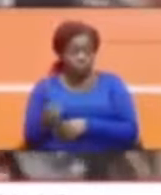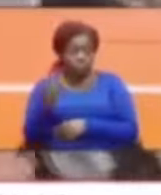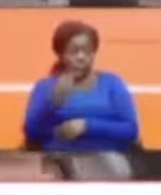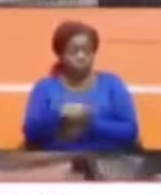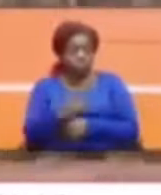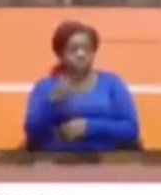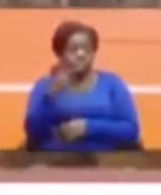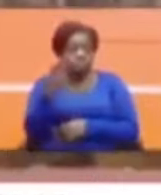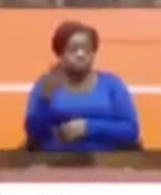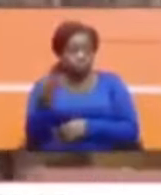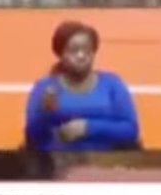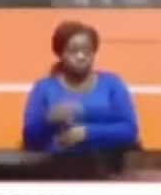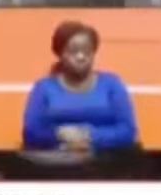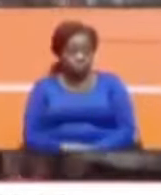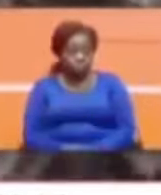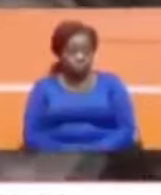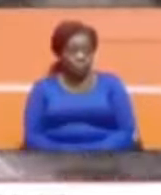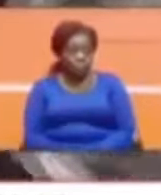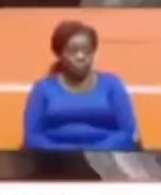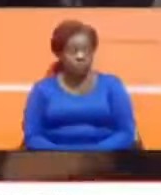z'omwezi 23.